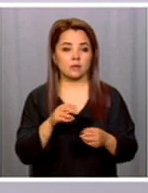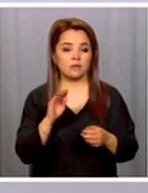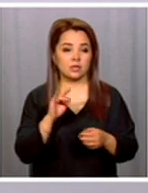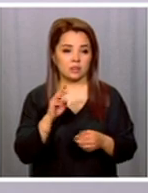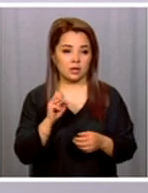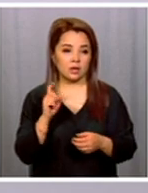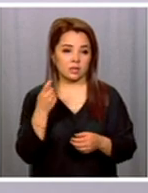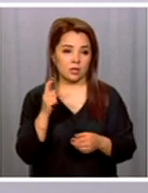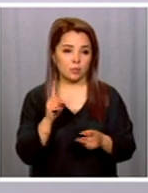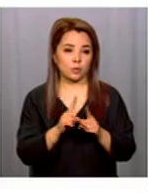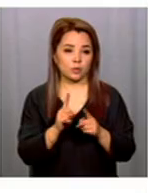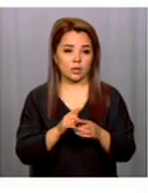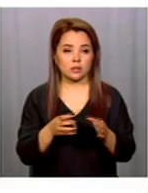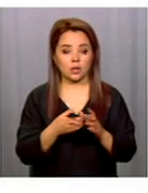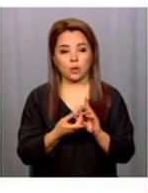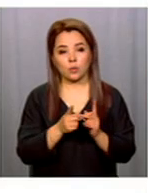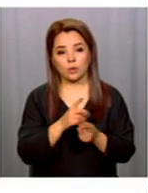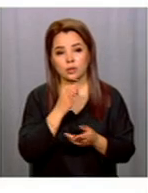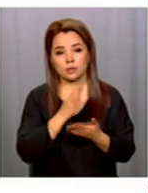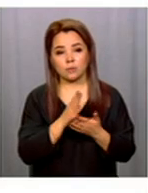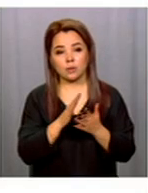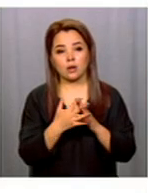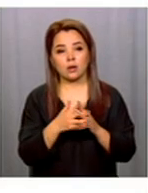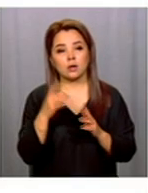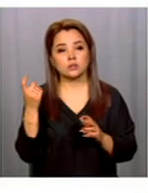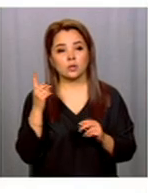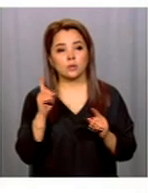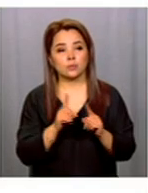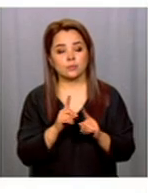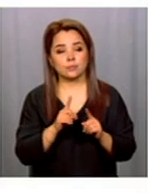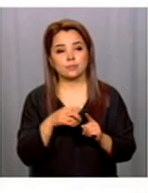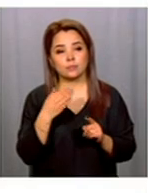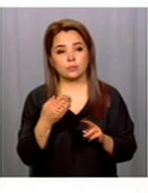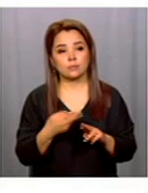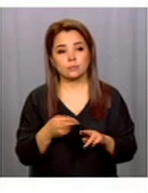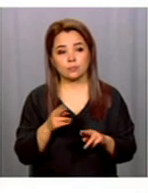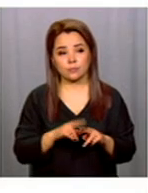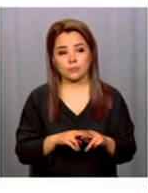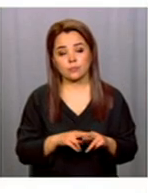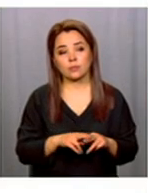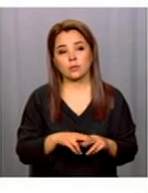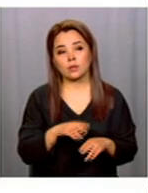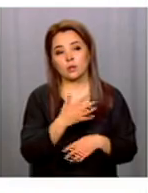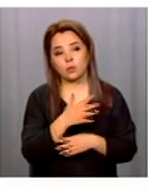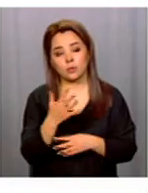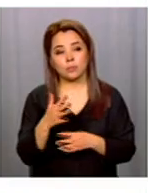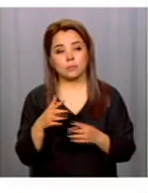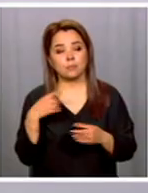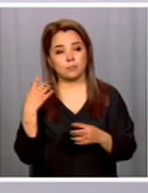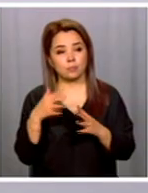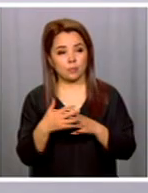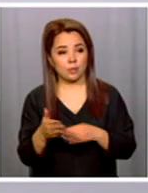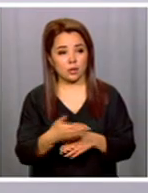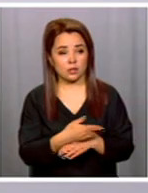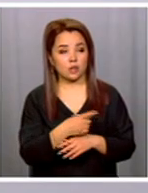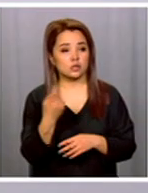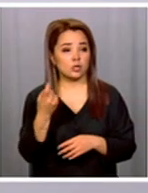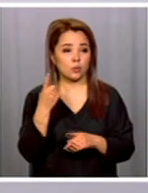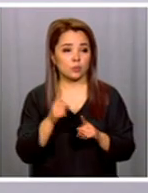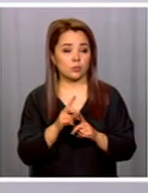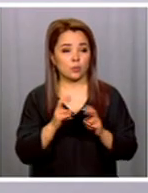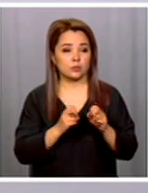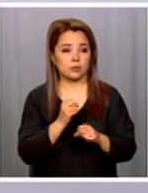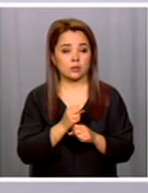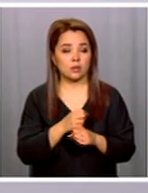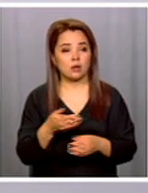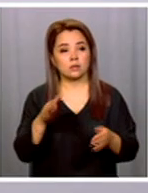химиялық тұрғыдан өзгеруі. Ауыл шаруашылығы, сонымен қатар орман және балық шаруашылығы өнімдері және тау